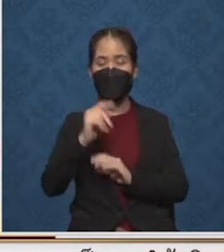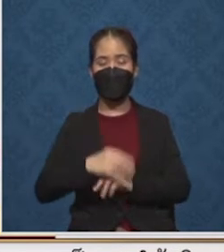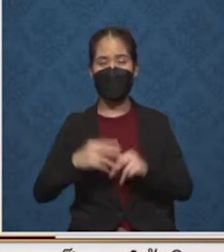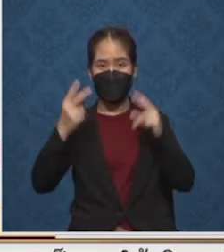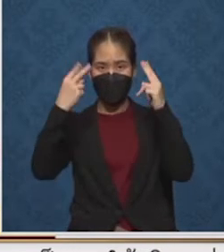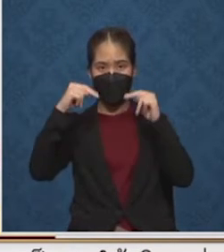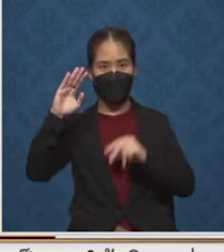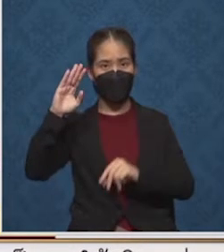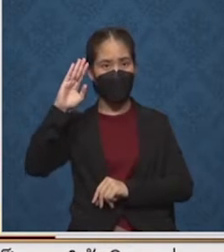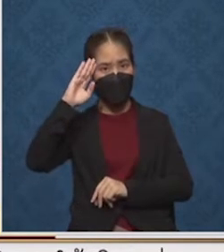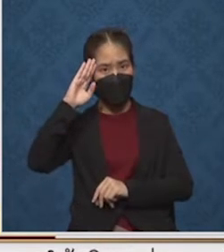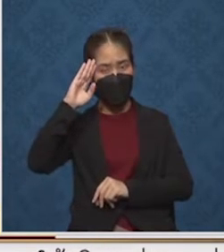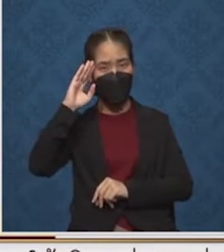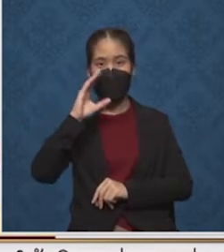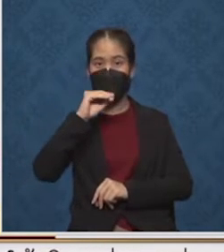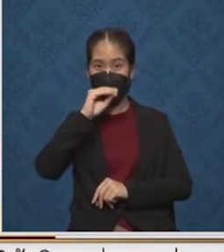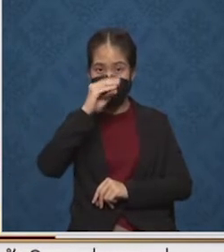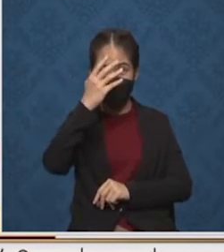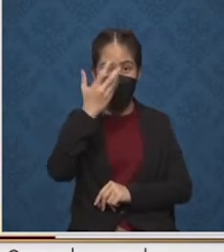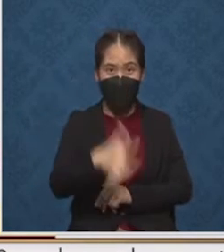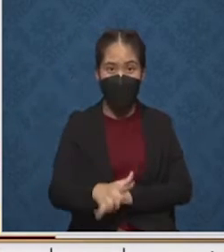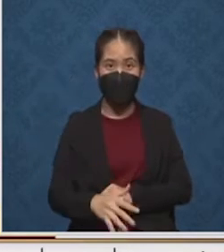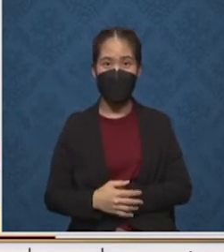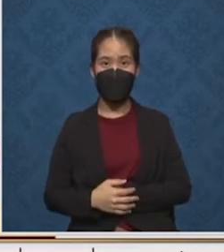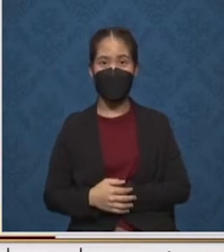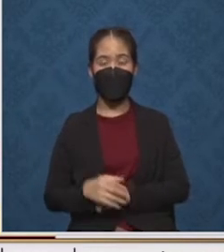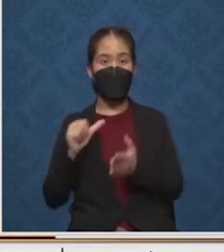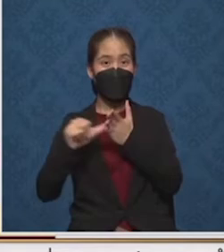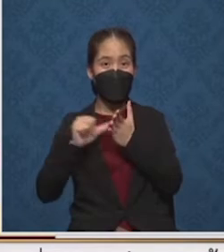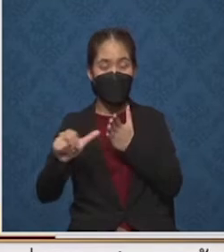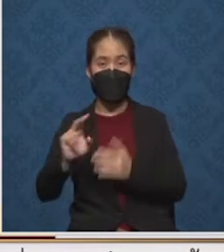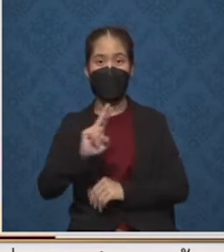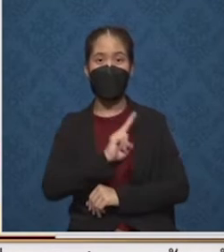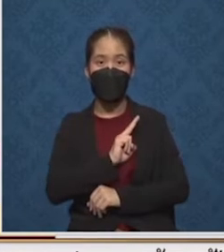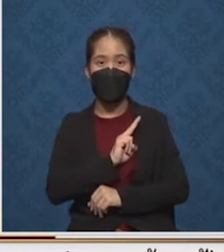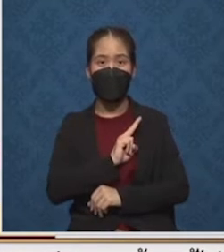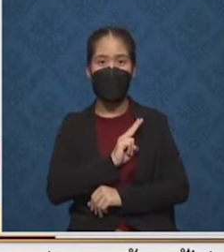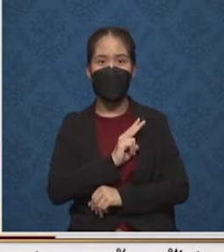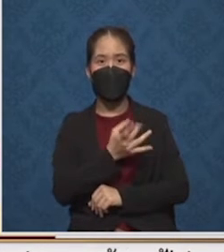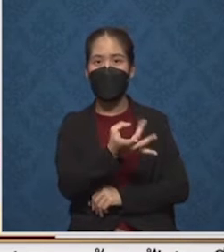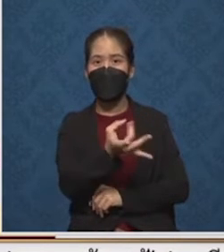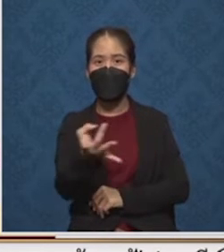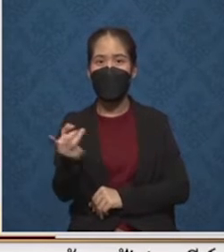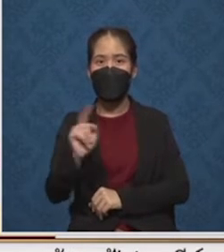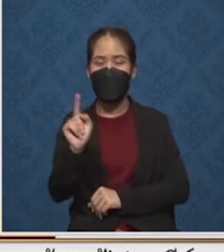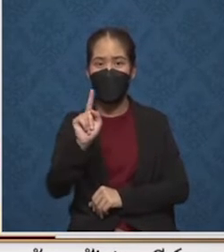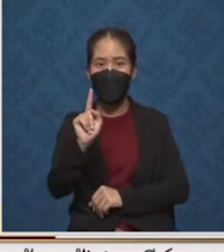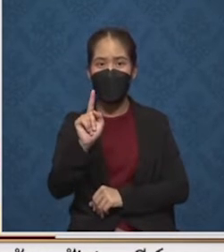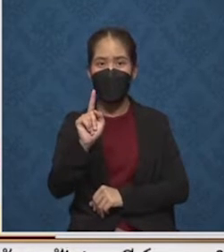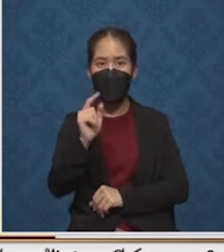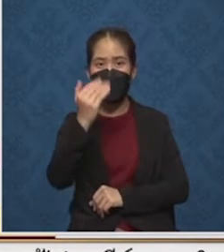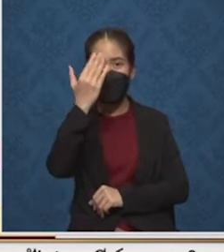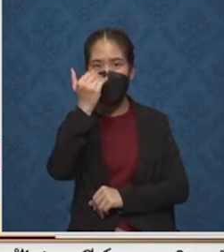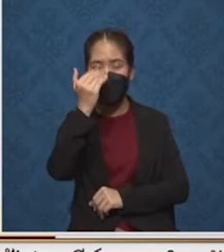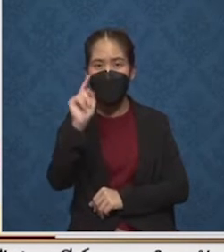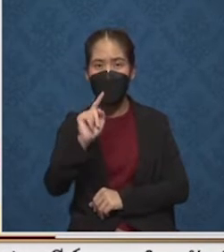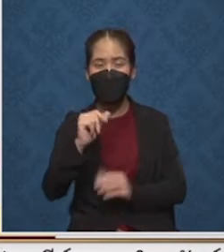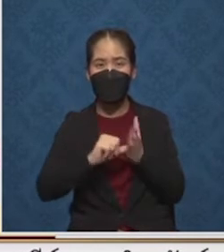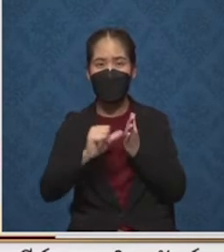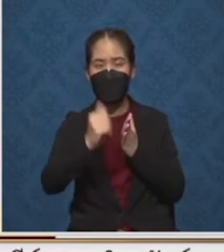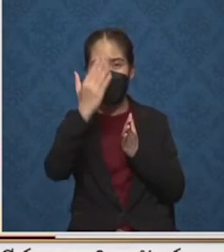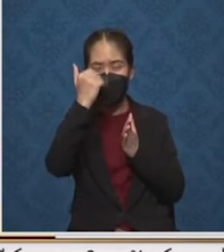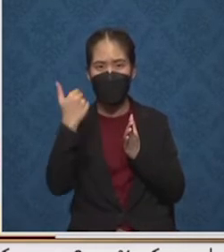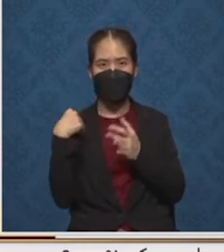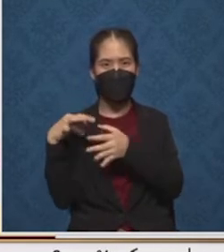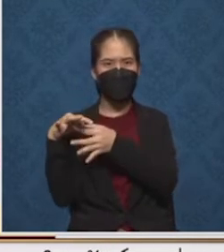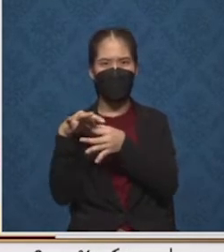เอกประยุทธ์กลืนน้ำลายตัวเองเขียนด้วยมือลบไปหาวอะไรไปโดนใจคนเอกประยุทธ์ถึงขนาดนั้นน่ะมันมี